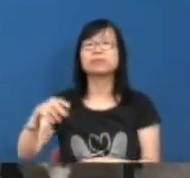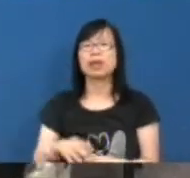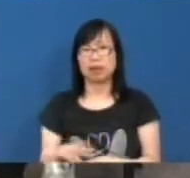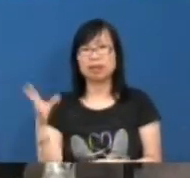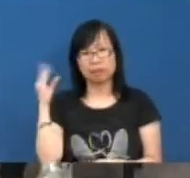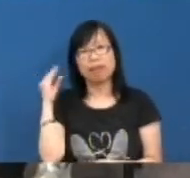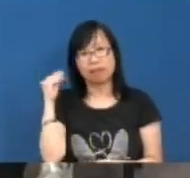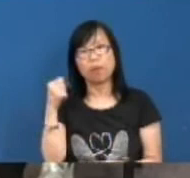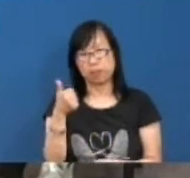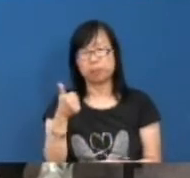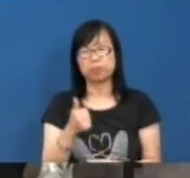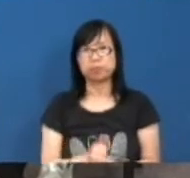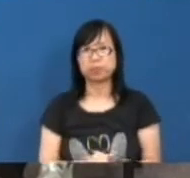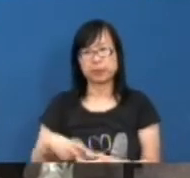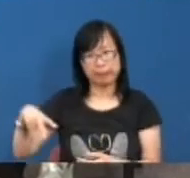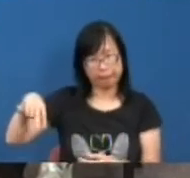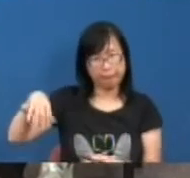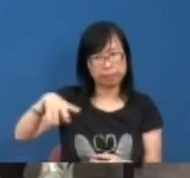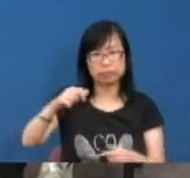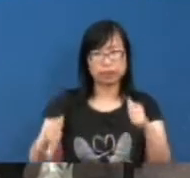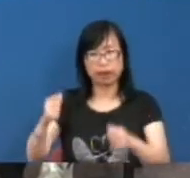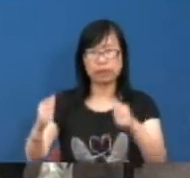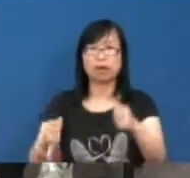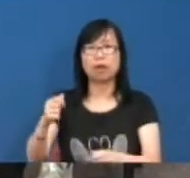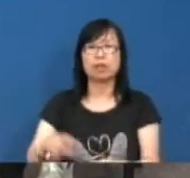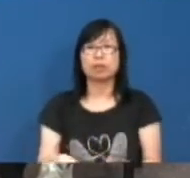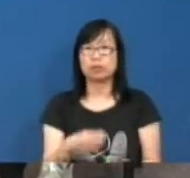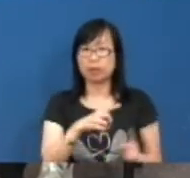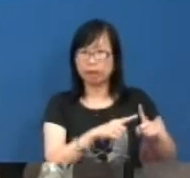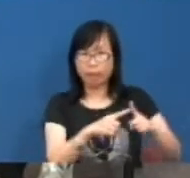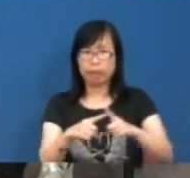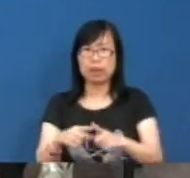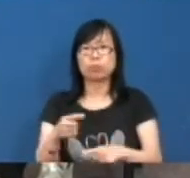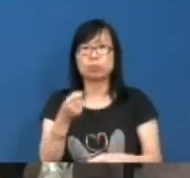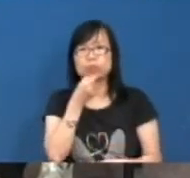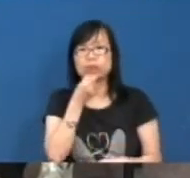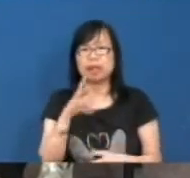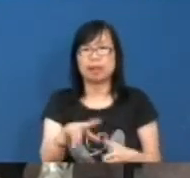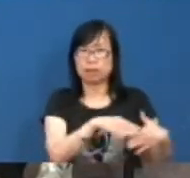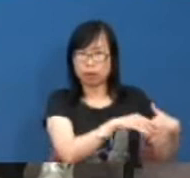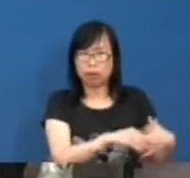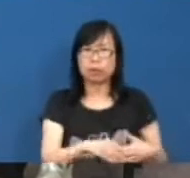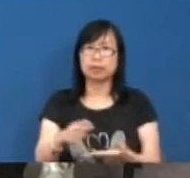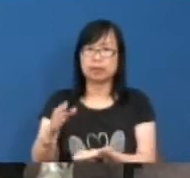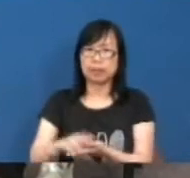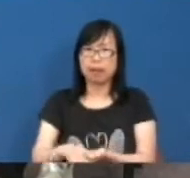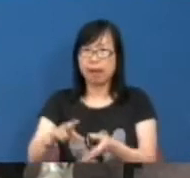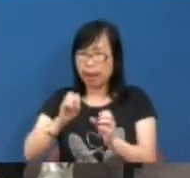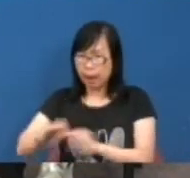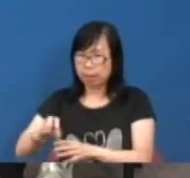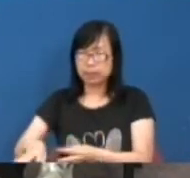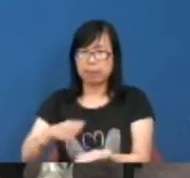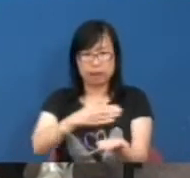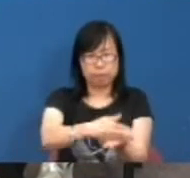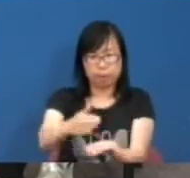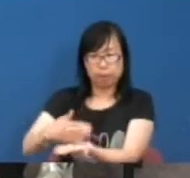聽嘅鈴聲咁樣經過咁樣嘅，啲居民咧聽到呢啲鈴聲嘅時候都好樂意攞啲垃圾出嚟分類咁樣，即係其實